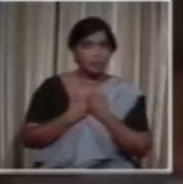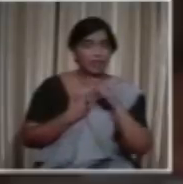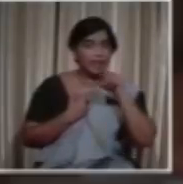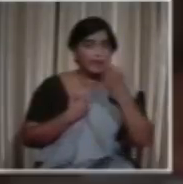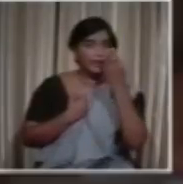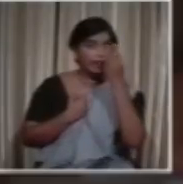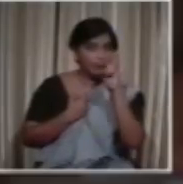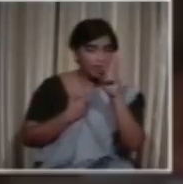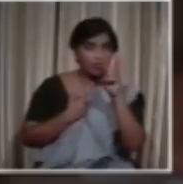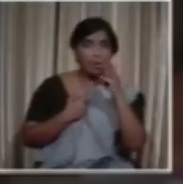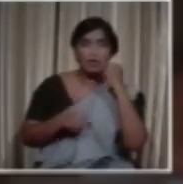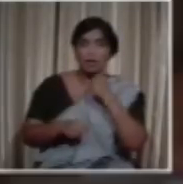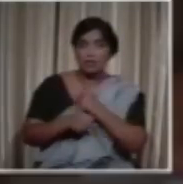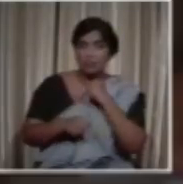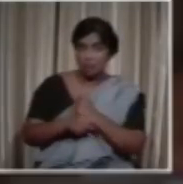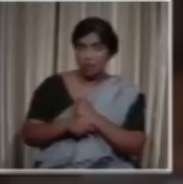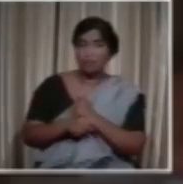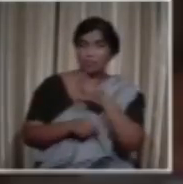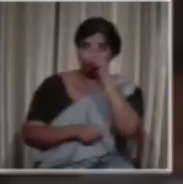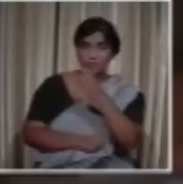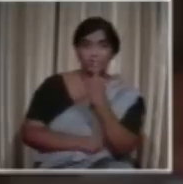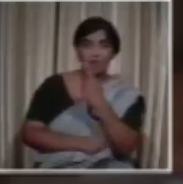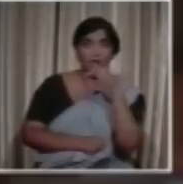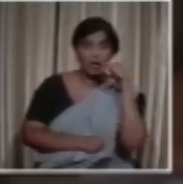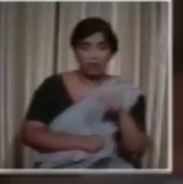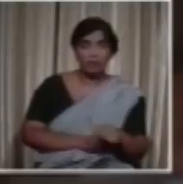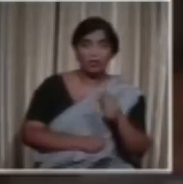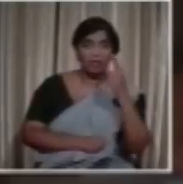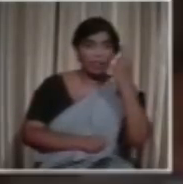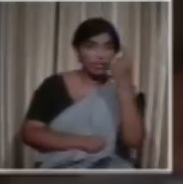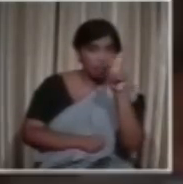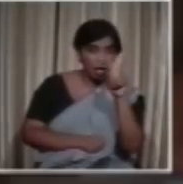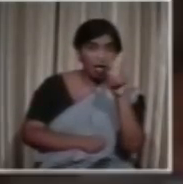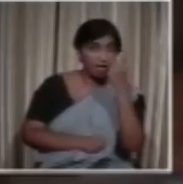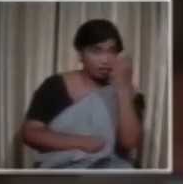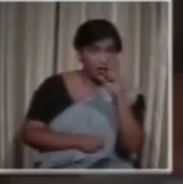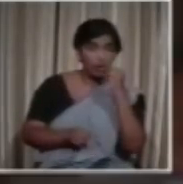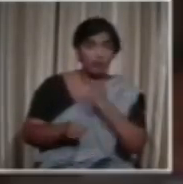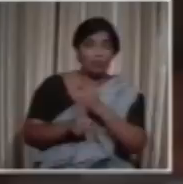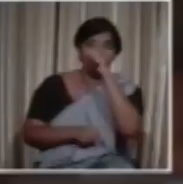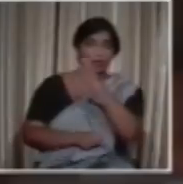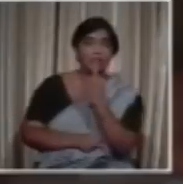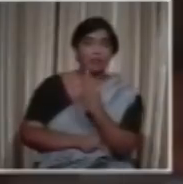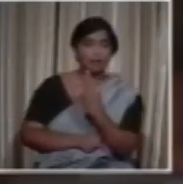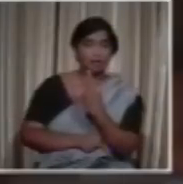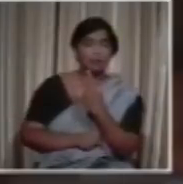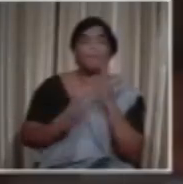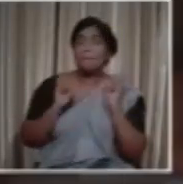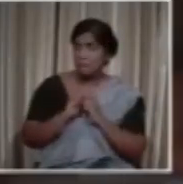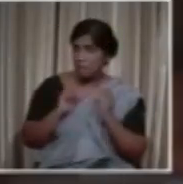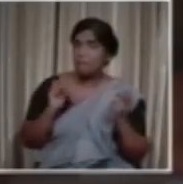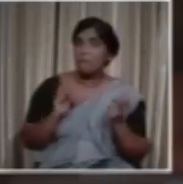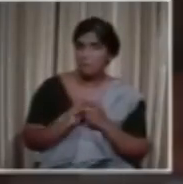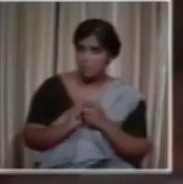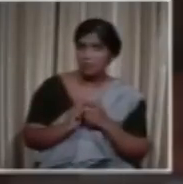113 denekuta eka rajya sevakayak hitiye. Ada innawa 13 ekata eka rajya sevakayak. Meka gatalu